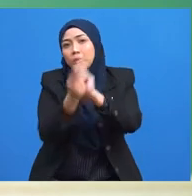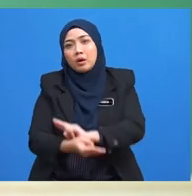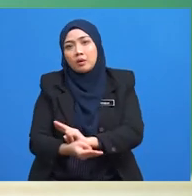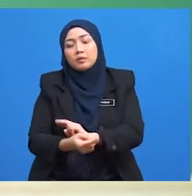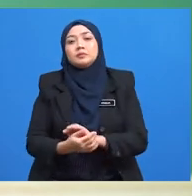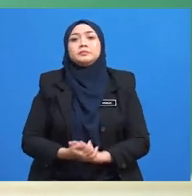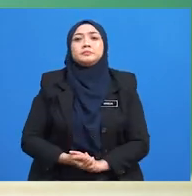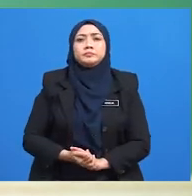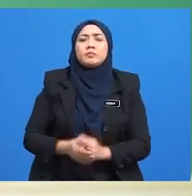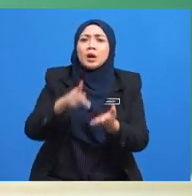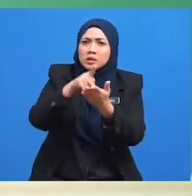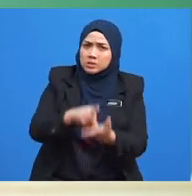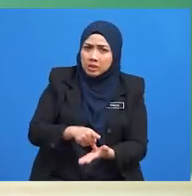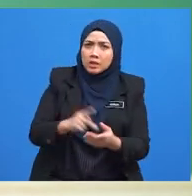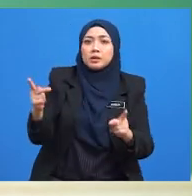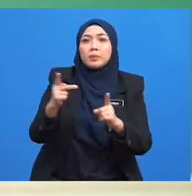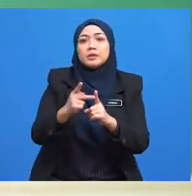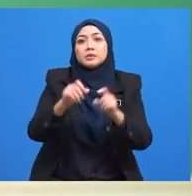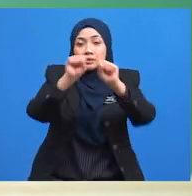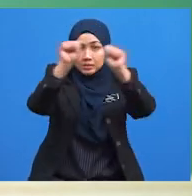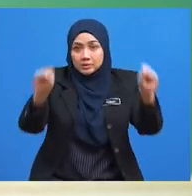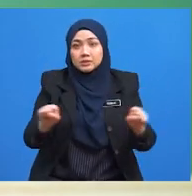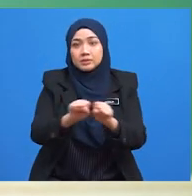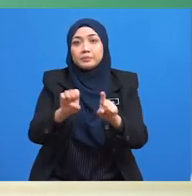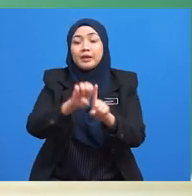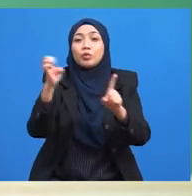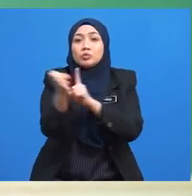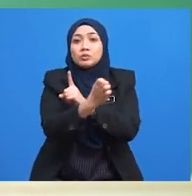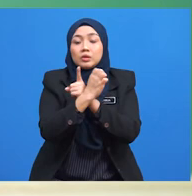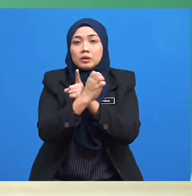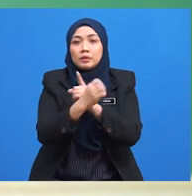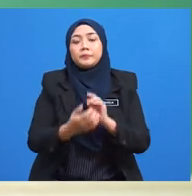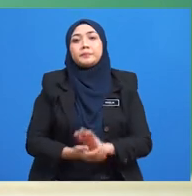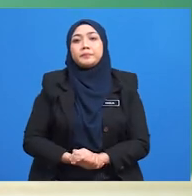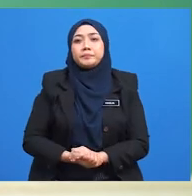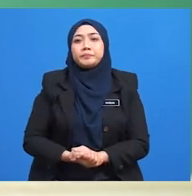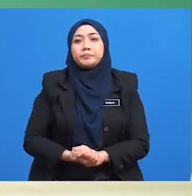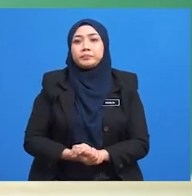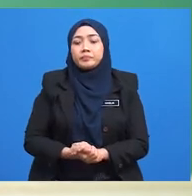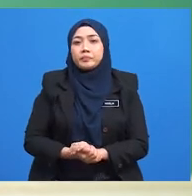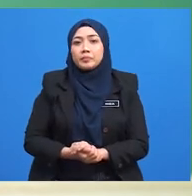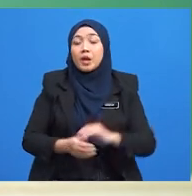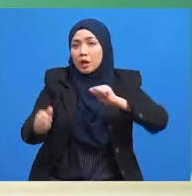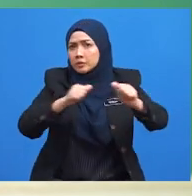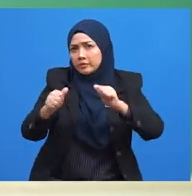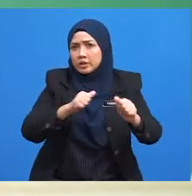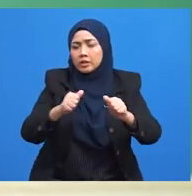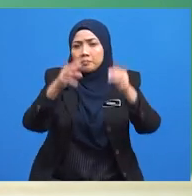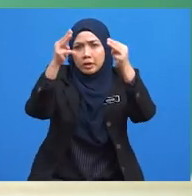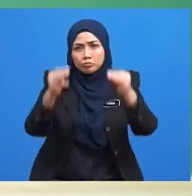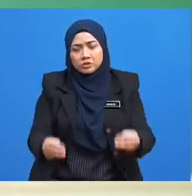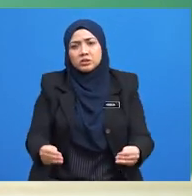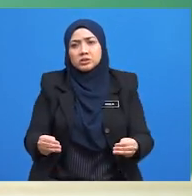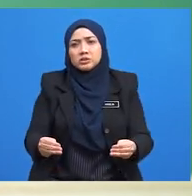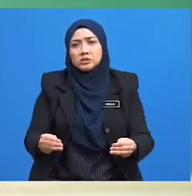ekologi kepada sistem yang lain pula adalah proses penyahutanan yang berlaku disebabkan oleh aktiviti manusia